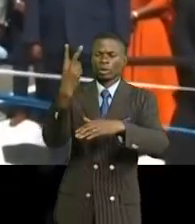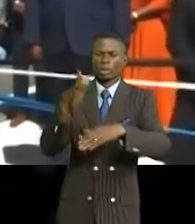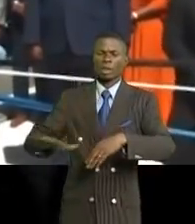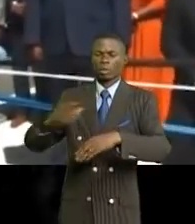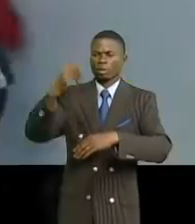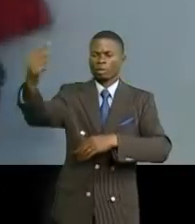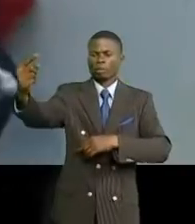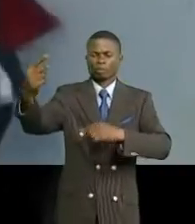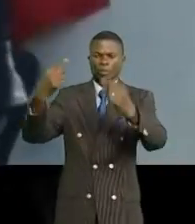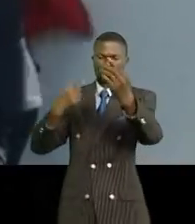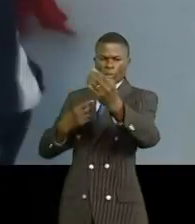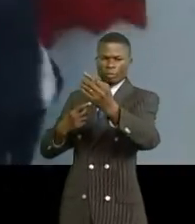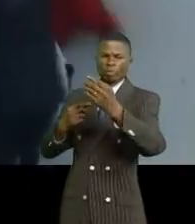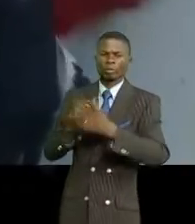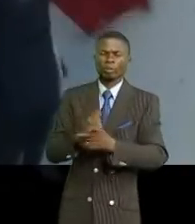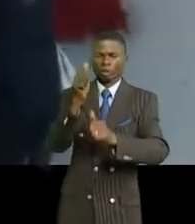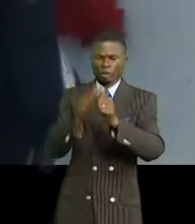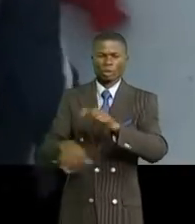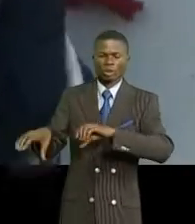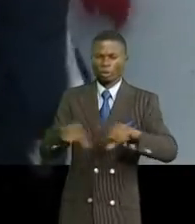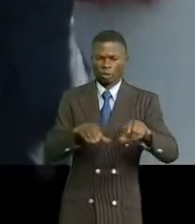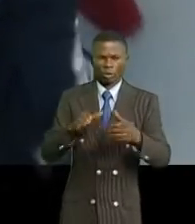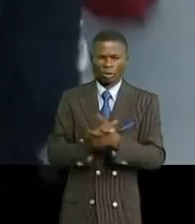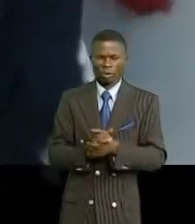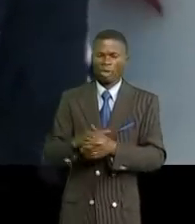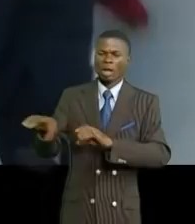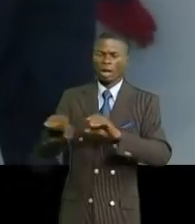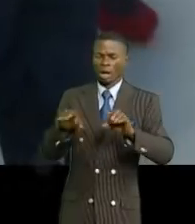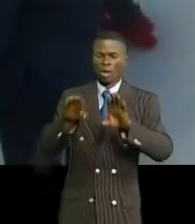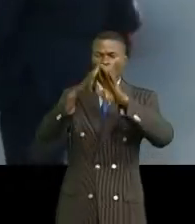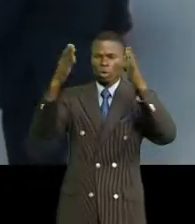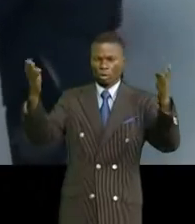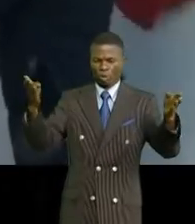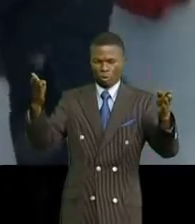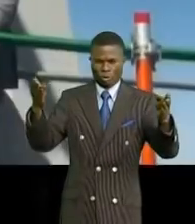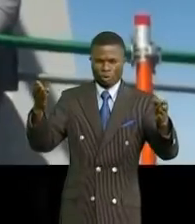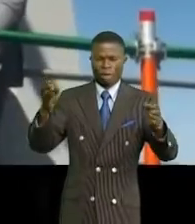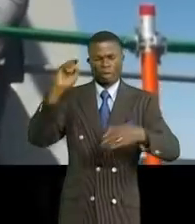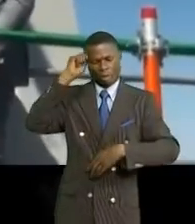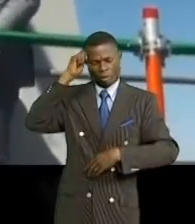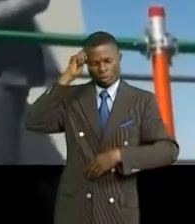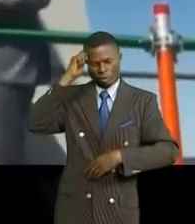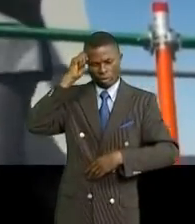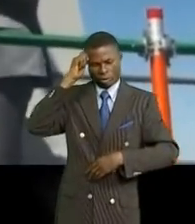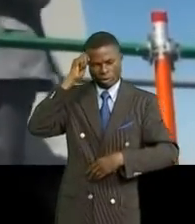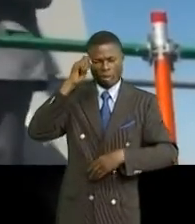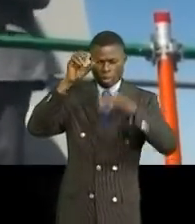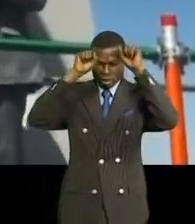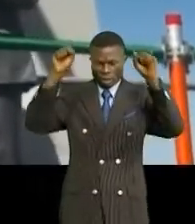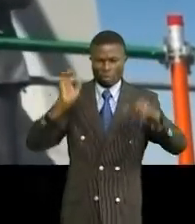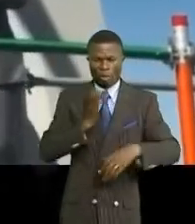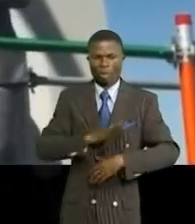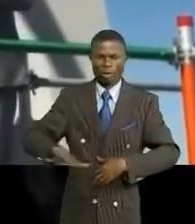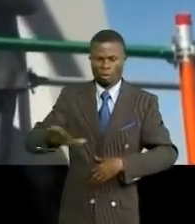pour la zambie à cette occasion il y avait des roulements de la plaque commémorative le président de la rdc a eu